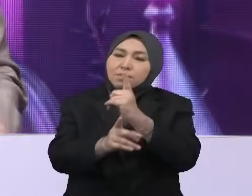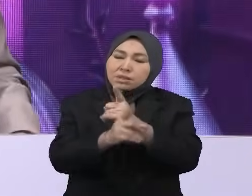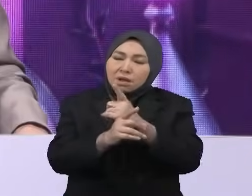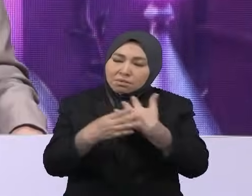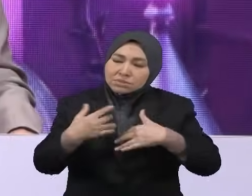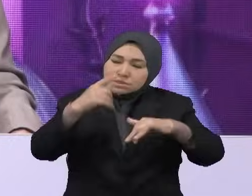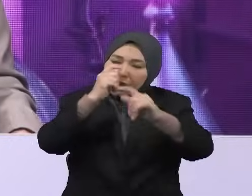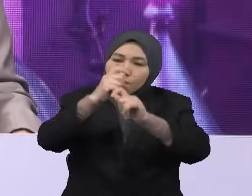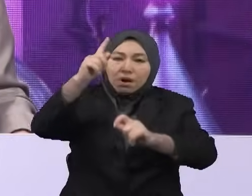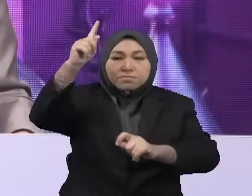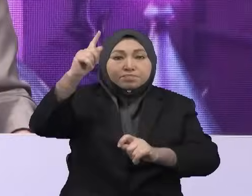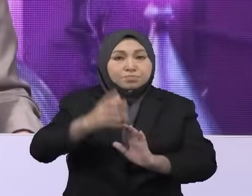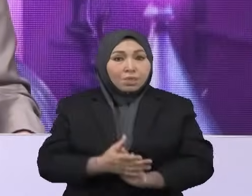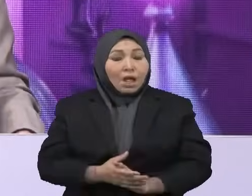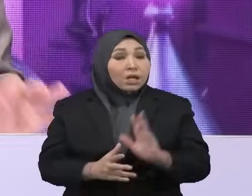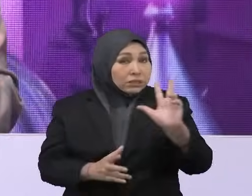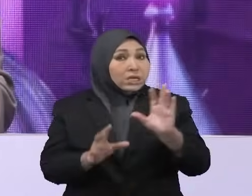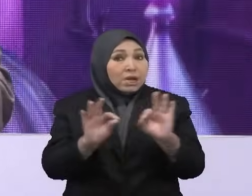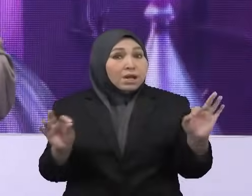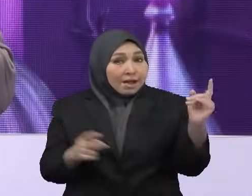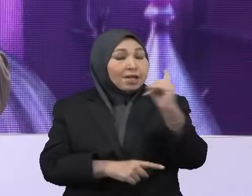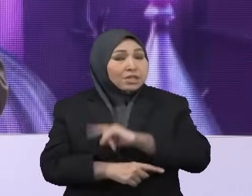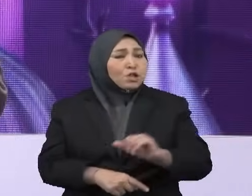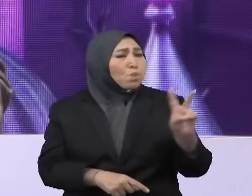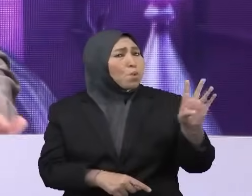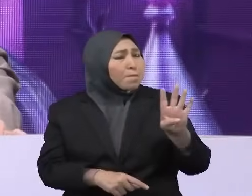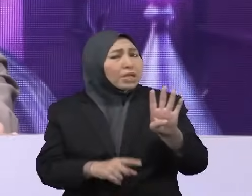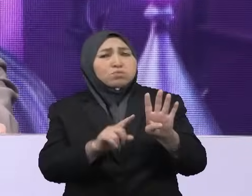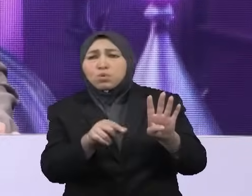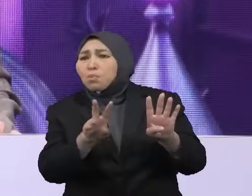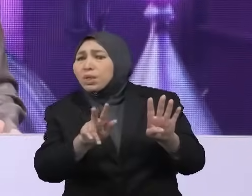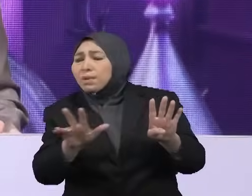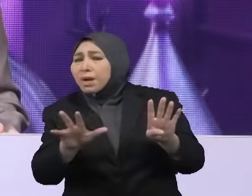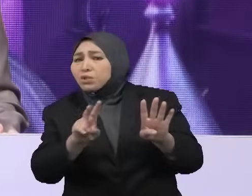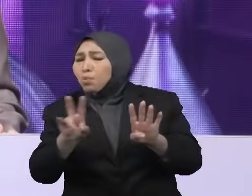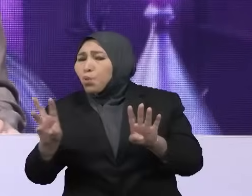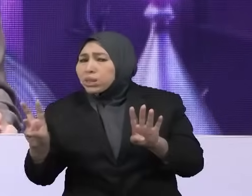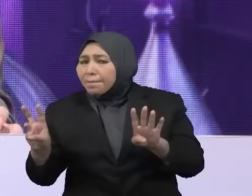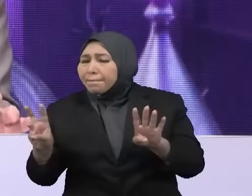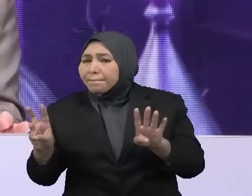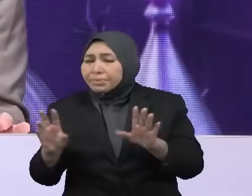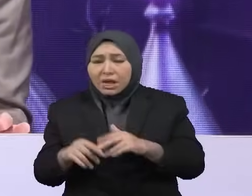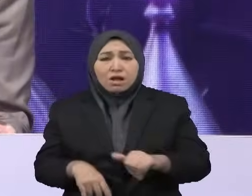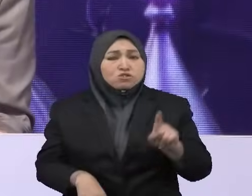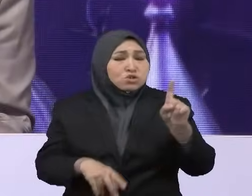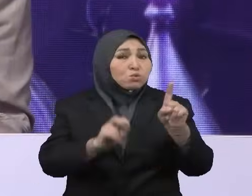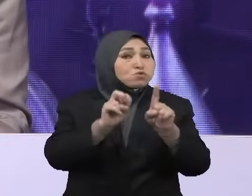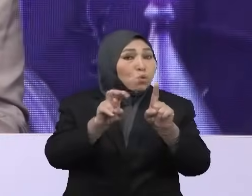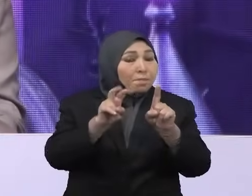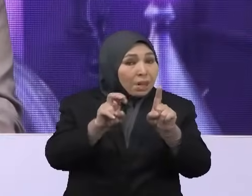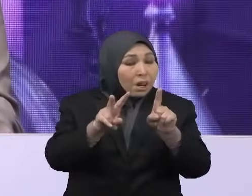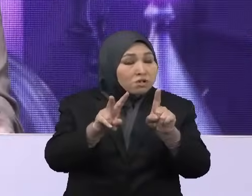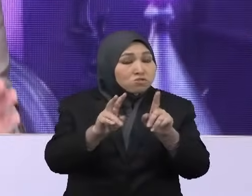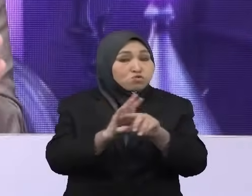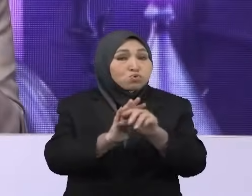bertakwa. Baik, 3 ayat ini, ayat 24, 25 dan juga 26 surat 112